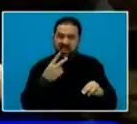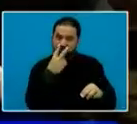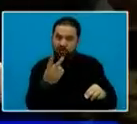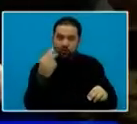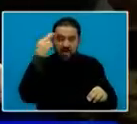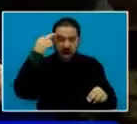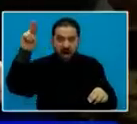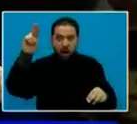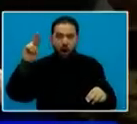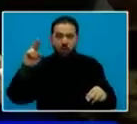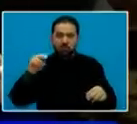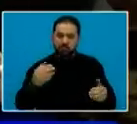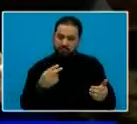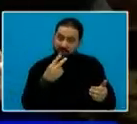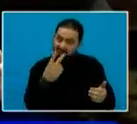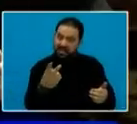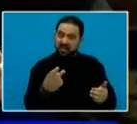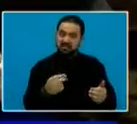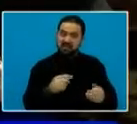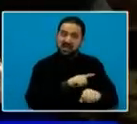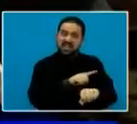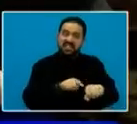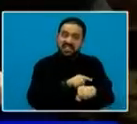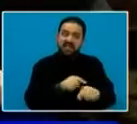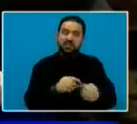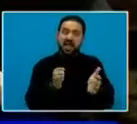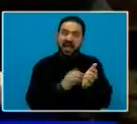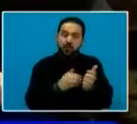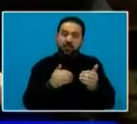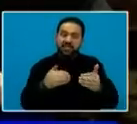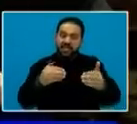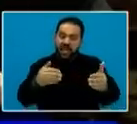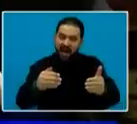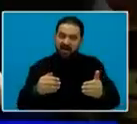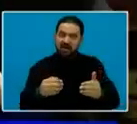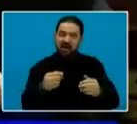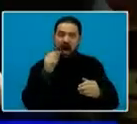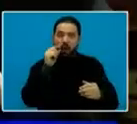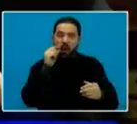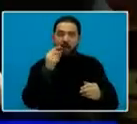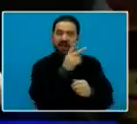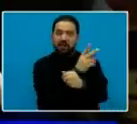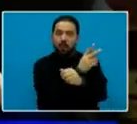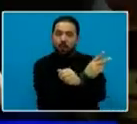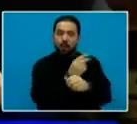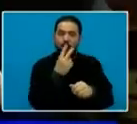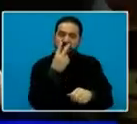Abia atunci trece, iată, o distanță foarte mare de timp. În timp ce Sfântul,